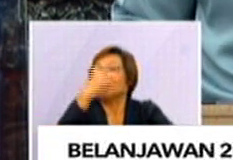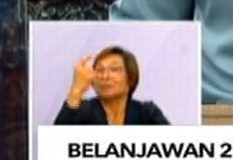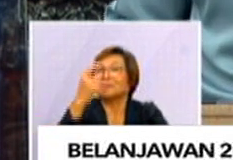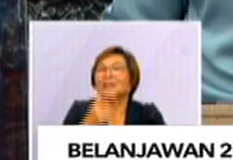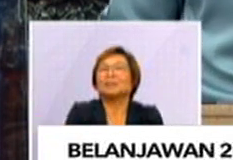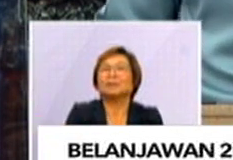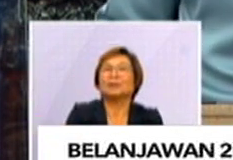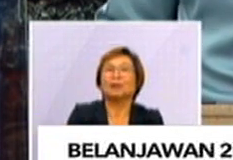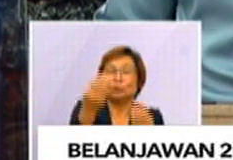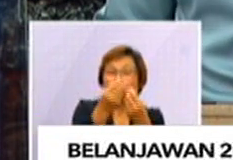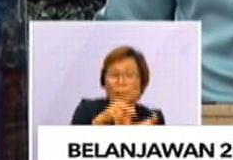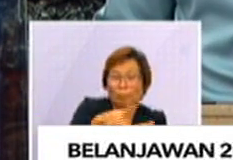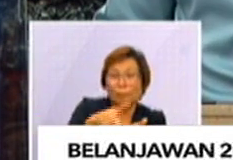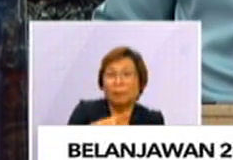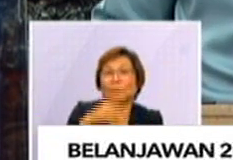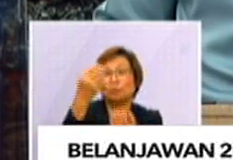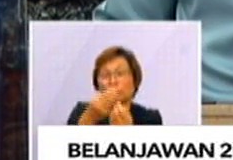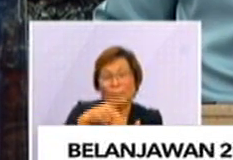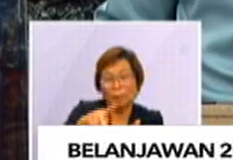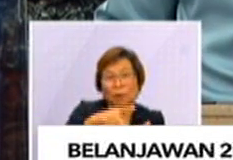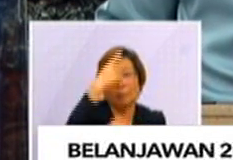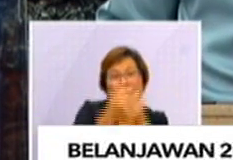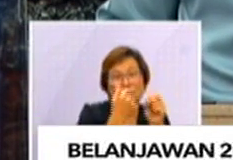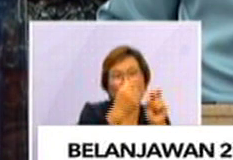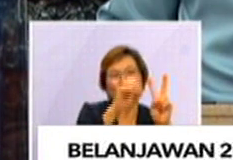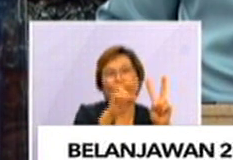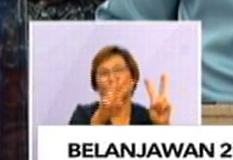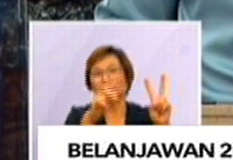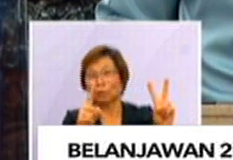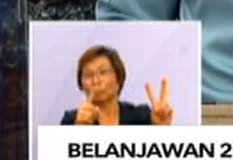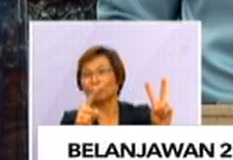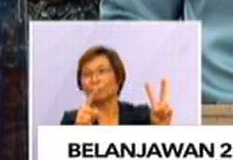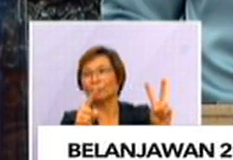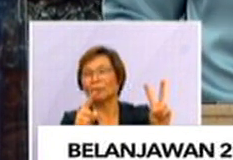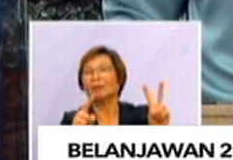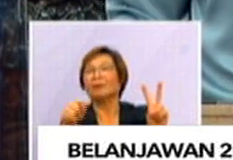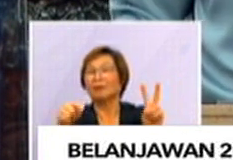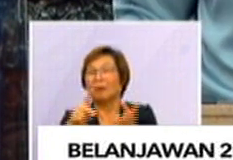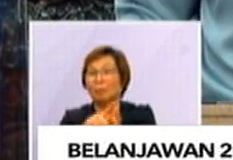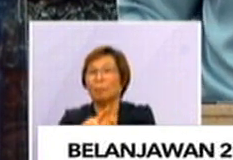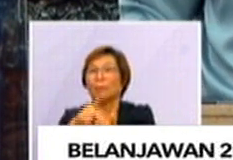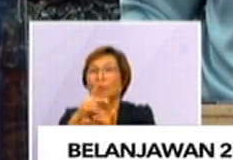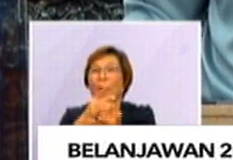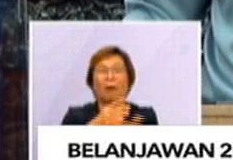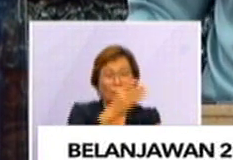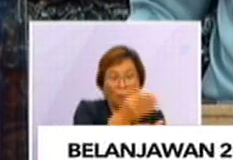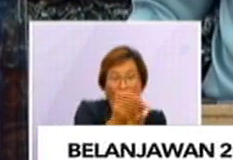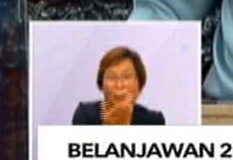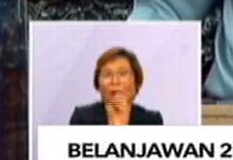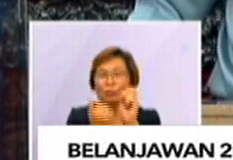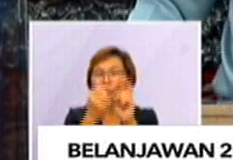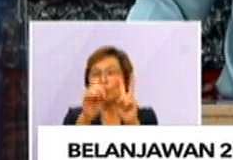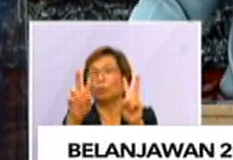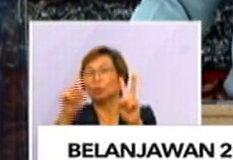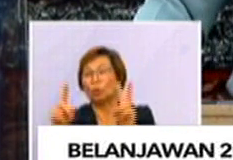Beliau juga berpendapat belanjawan 2021 sangat penting ketika negara sedang berdepan dengan krisis nasional, jadi ia perlu